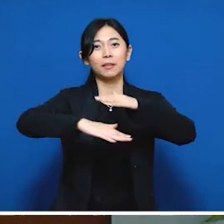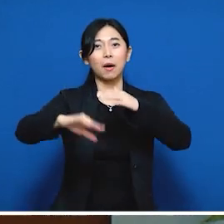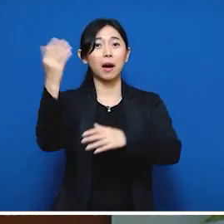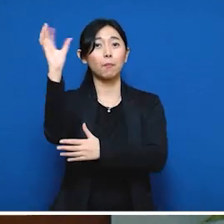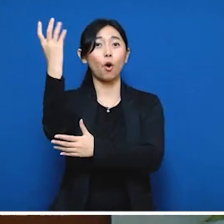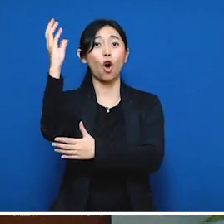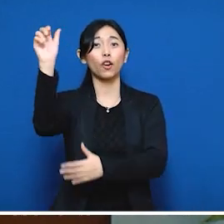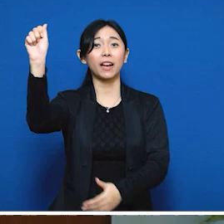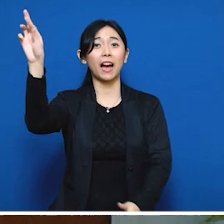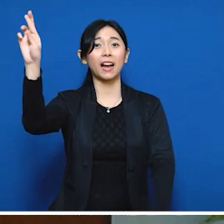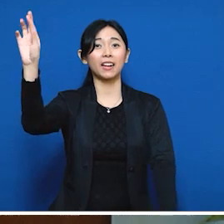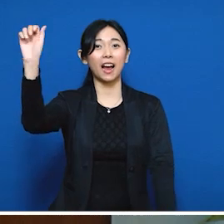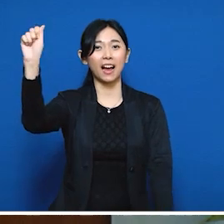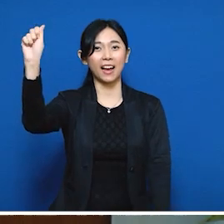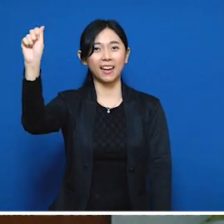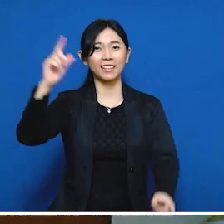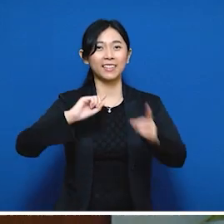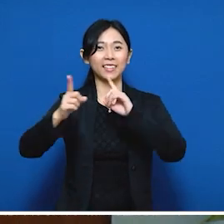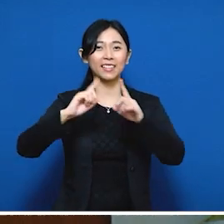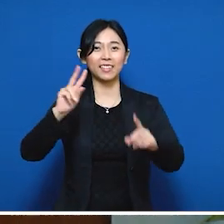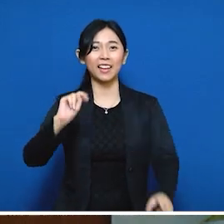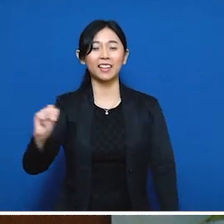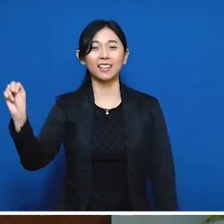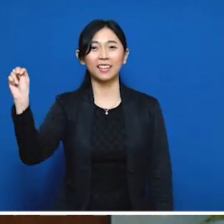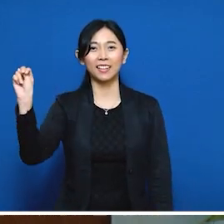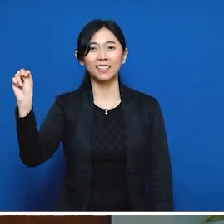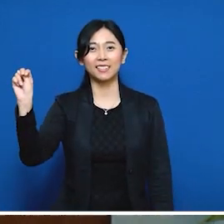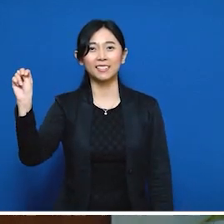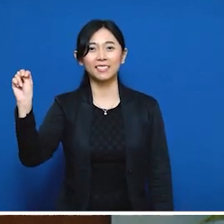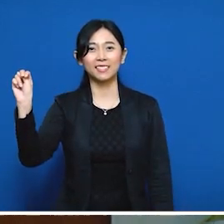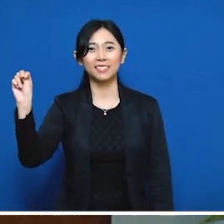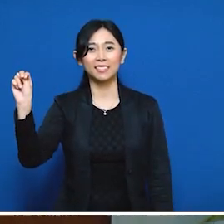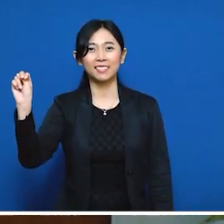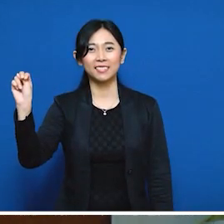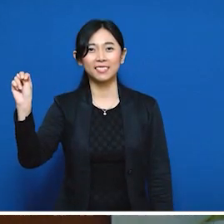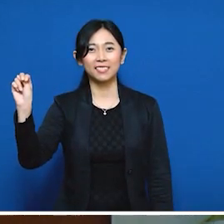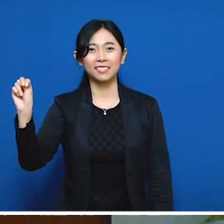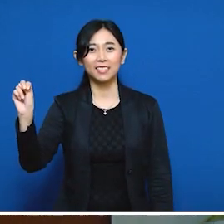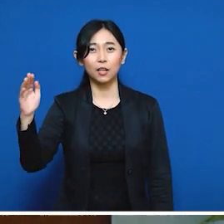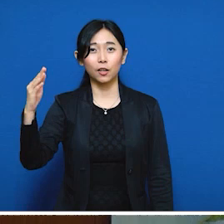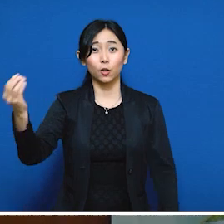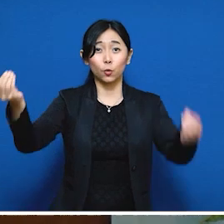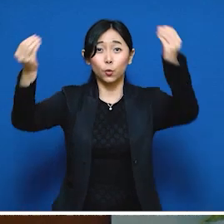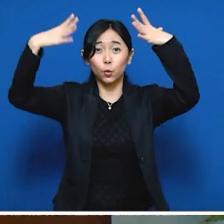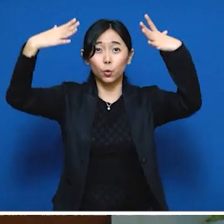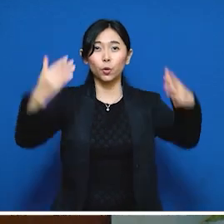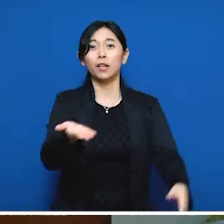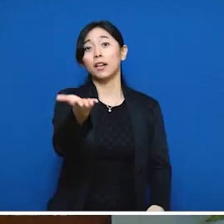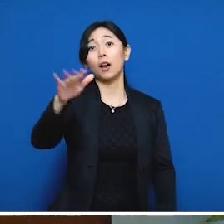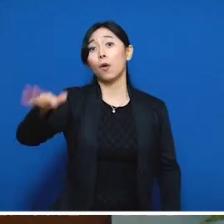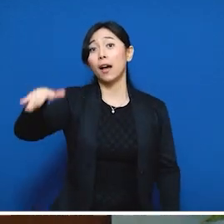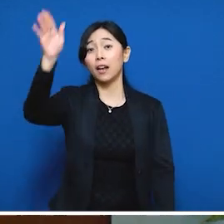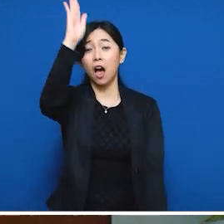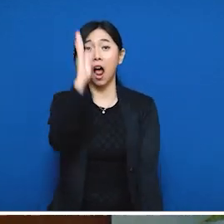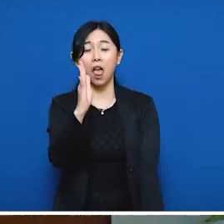pohon ara." Kata Nathanael kepadanya, "Rabi, engkau anak